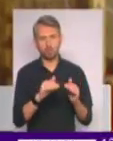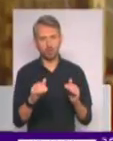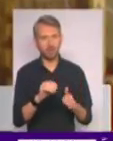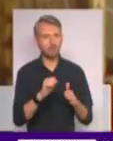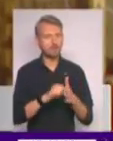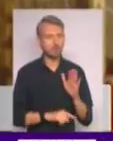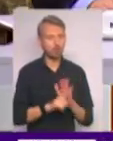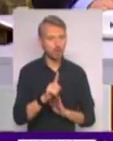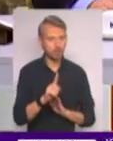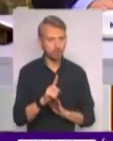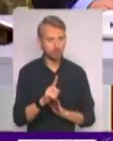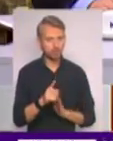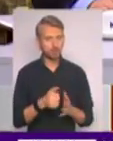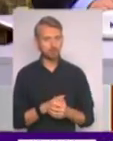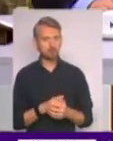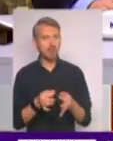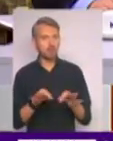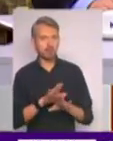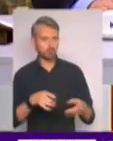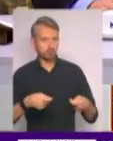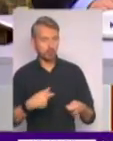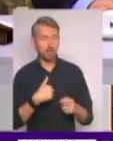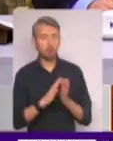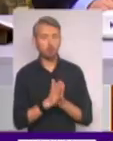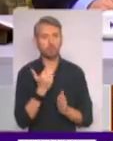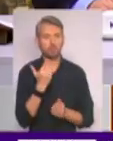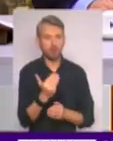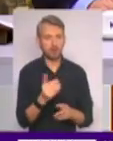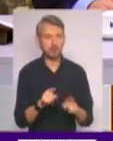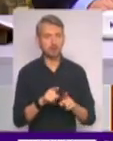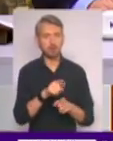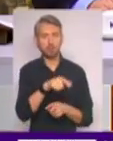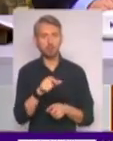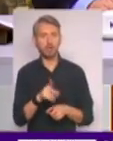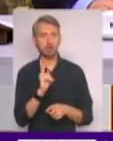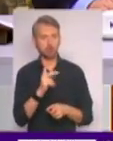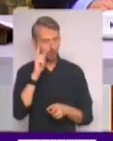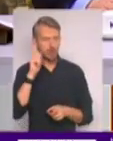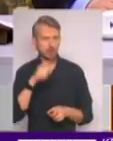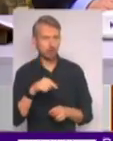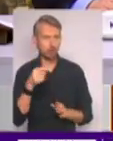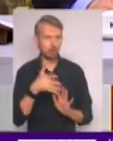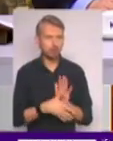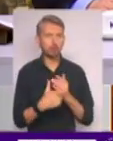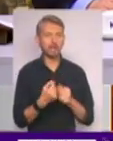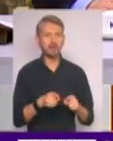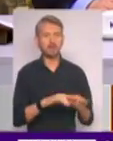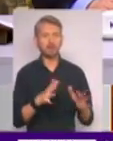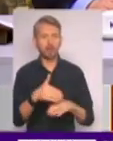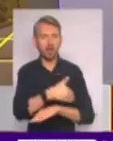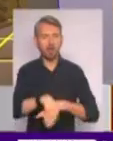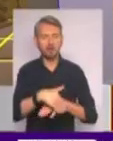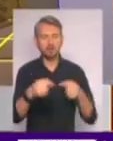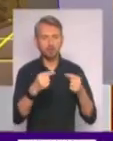початку. Відповідно, я би просив би вас, так само тих людей, які в матеріалі розуміють, де це відбувається, по адресу і так